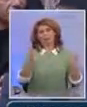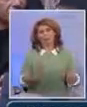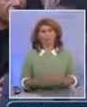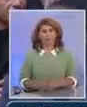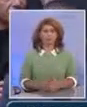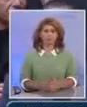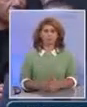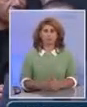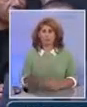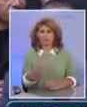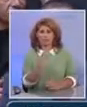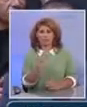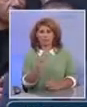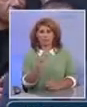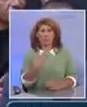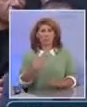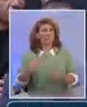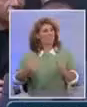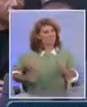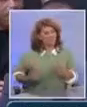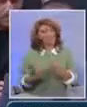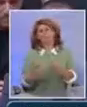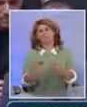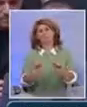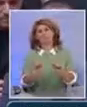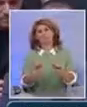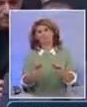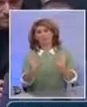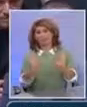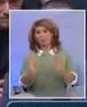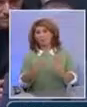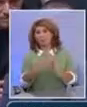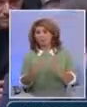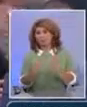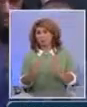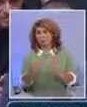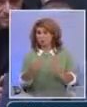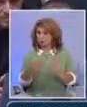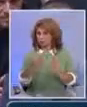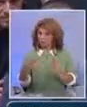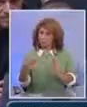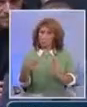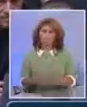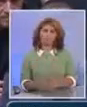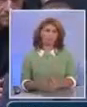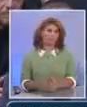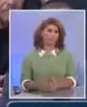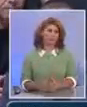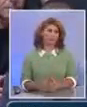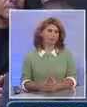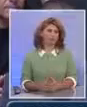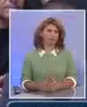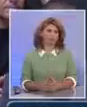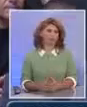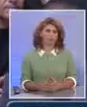ευρίσκεται κατά της παιδείας. Και ένα χαρακτηριστικό παράδειγμα επί του θέματος είναι το